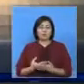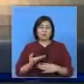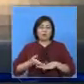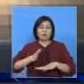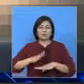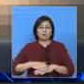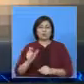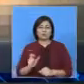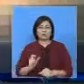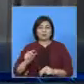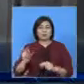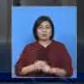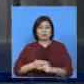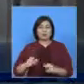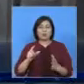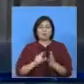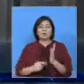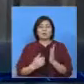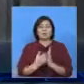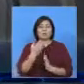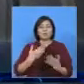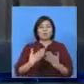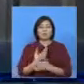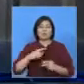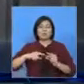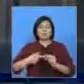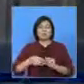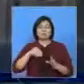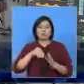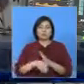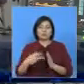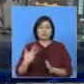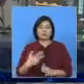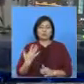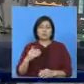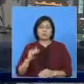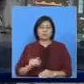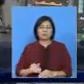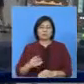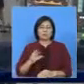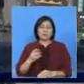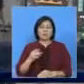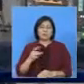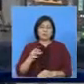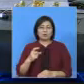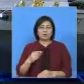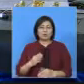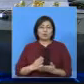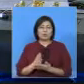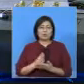жағдайдағы сырқаттарды емдеу үшін 70-тен аса жаңа технология енгізіліп, 35 мыңнан аса нейрохирургиялық ота